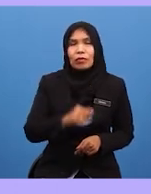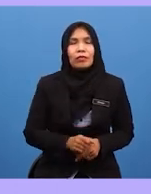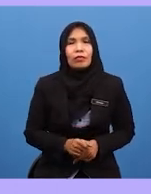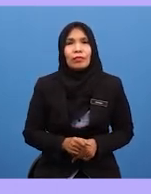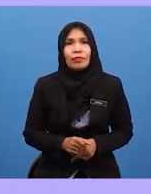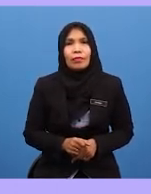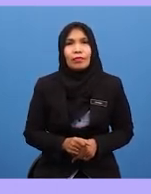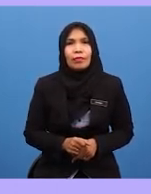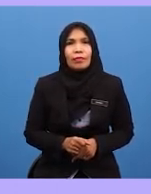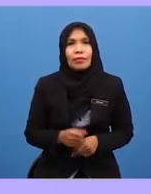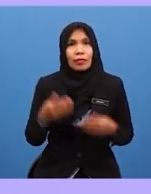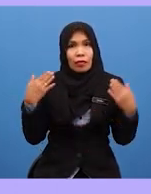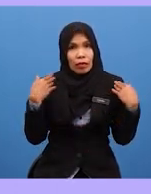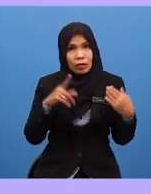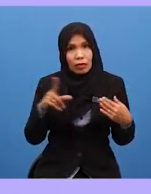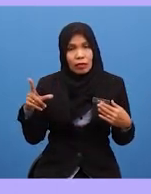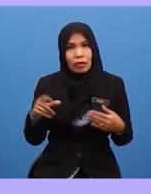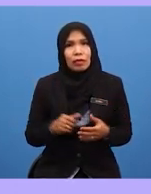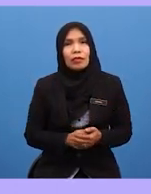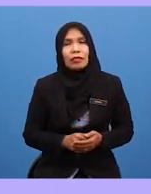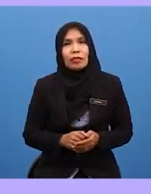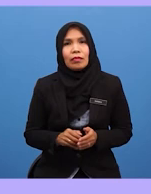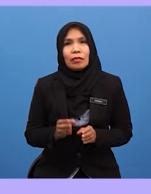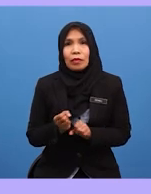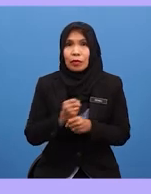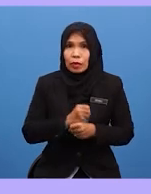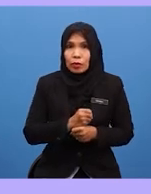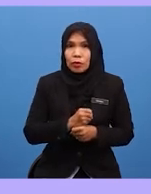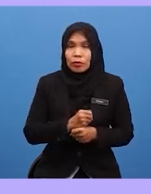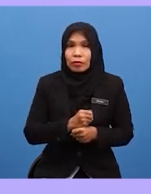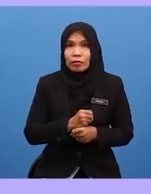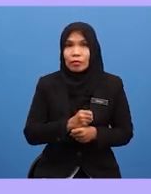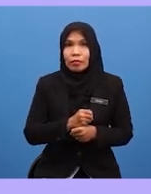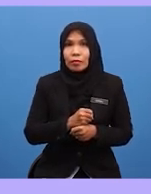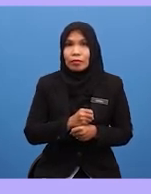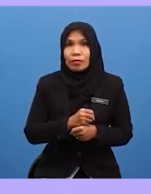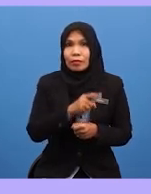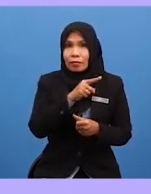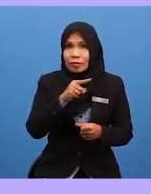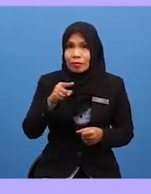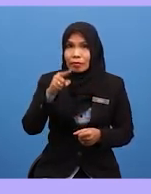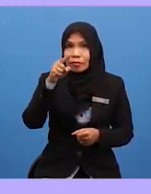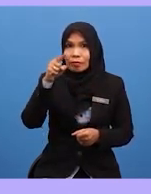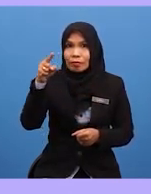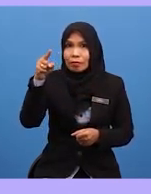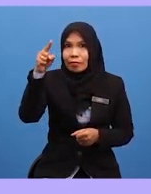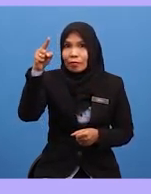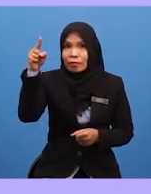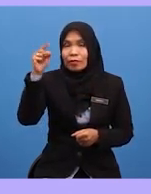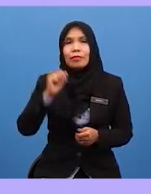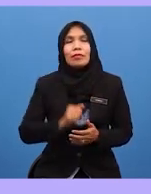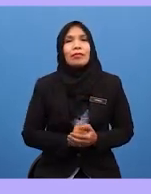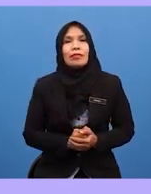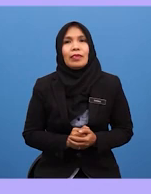haiwan berangka luar adalah berbentuk tangga. Seekor serangga